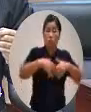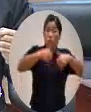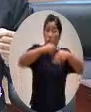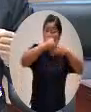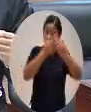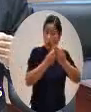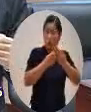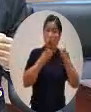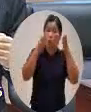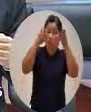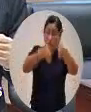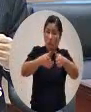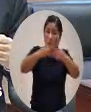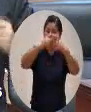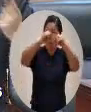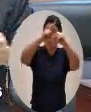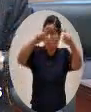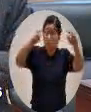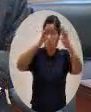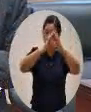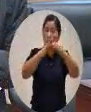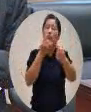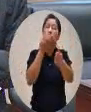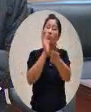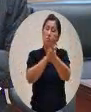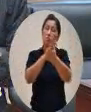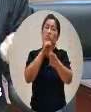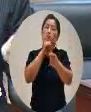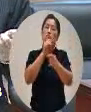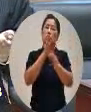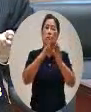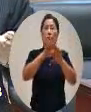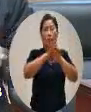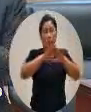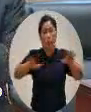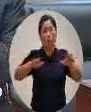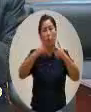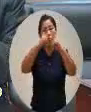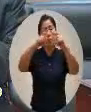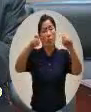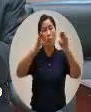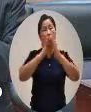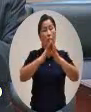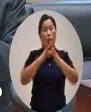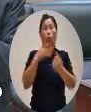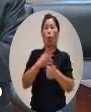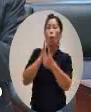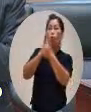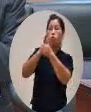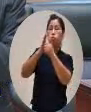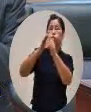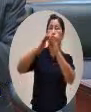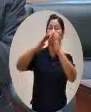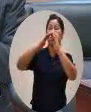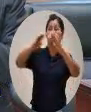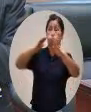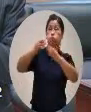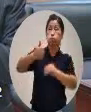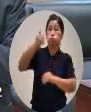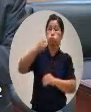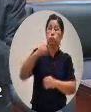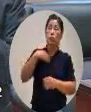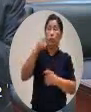它真的是是一個任性的城市是一個安全的城市所以我想問市長是不是我們高雄